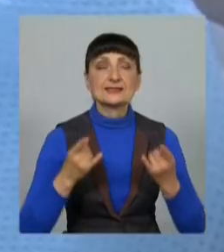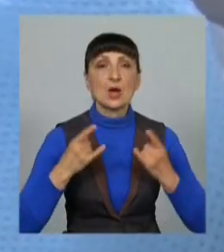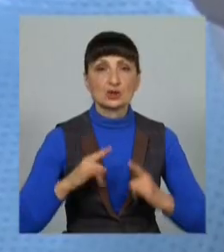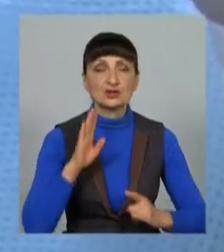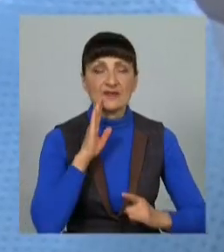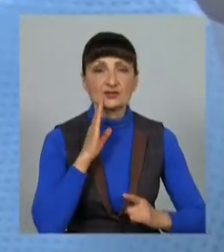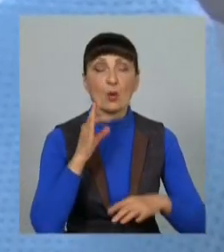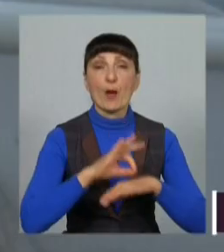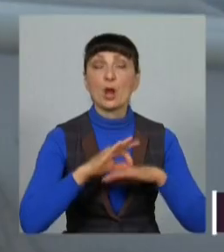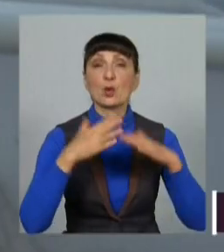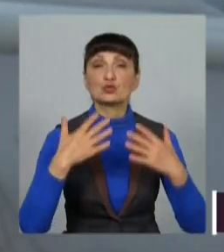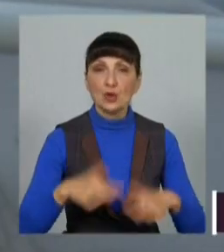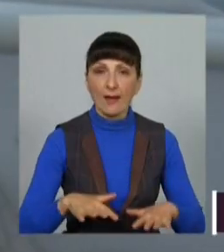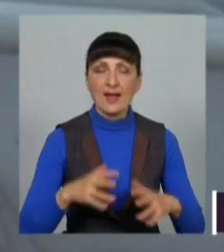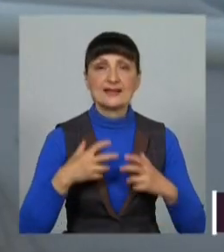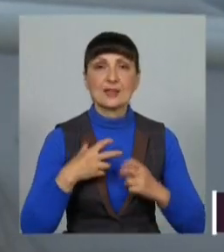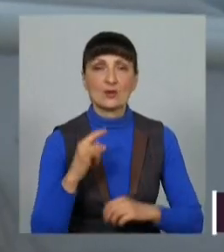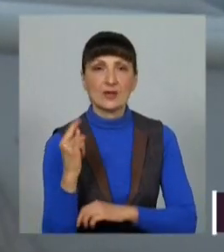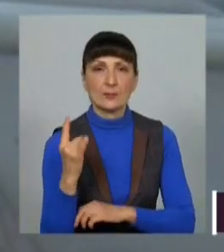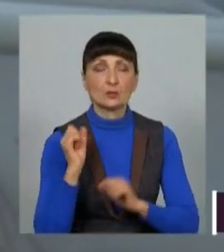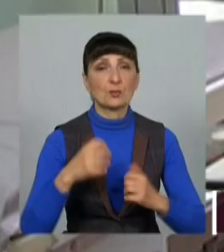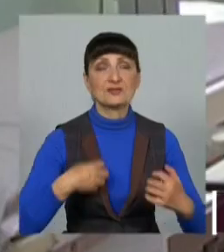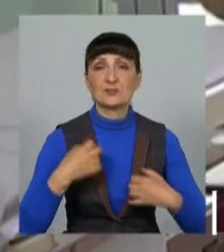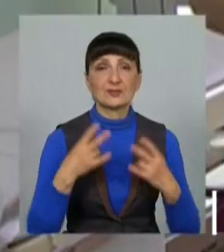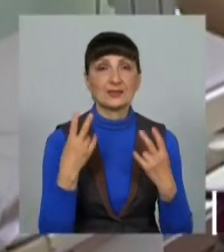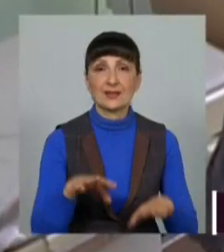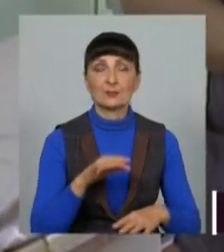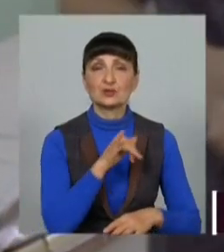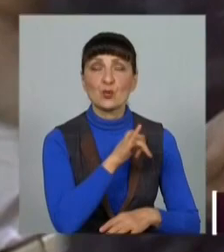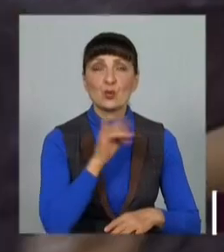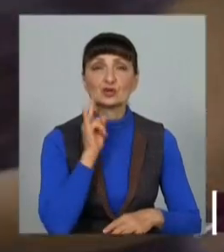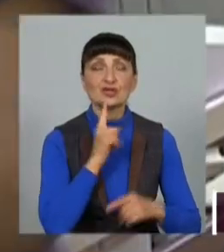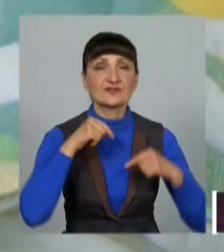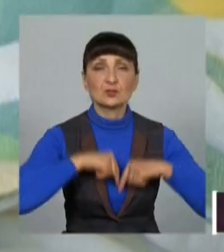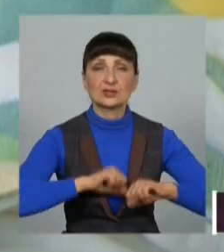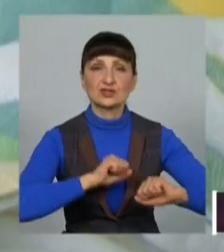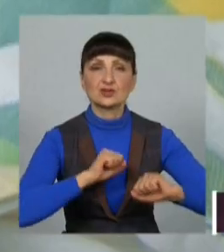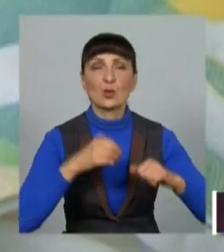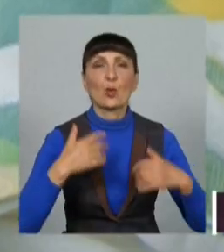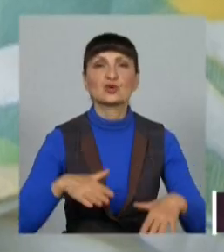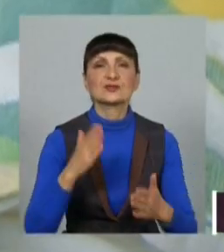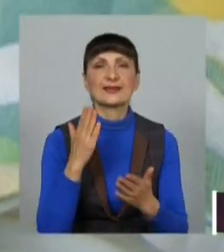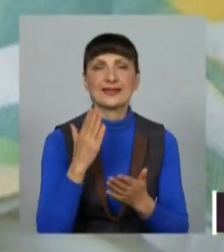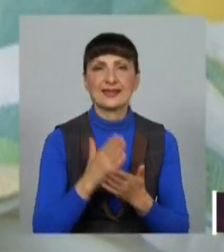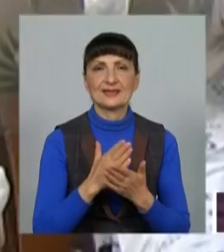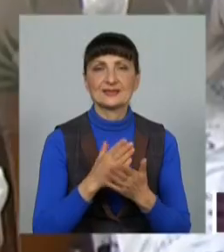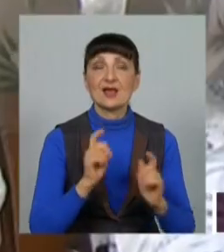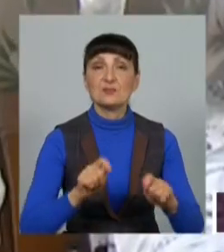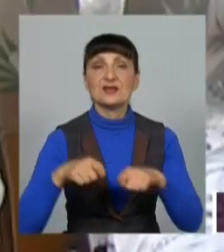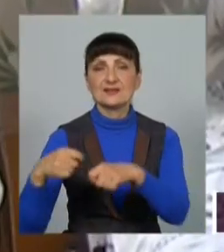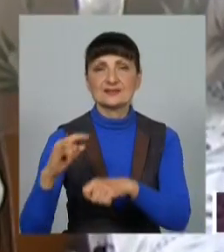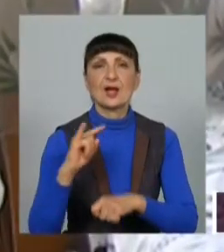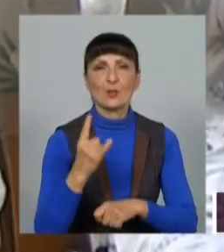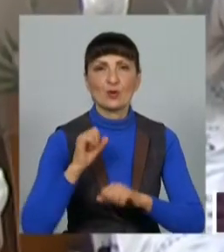роженица переболела ковидом, то за здоровье малыша можно не беспокоиться, потому что антитела к коронавирусной инфекции могут передаваться от